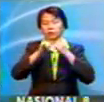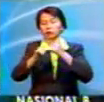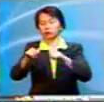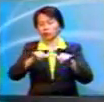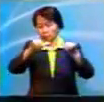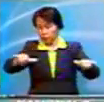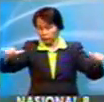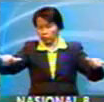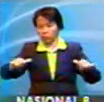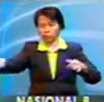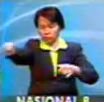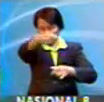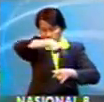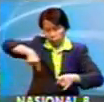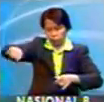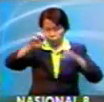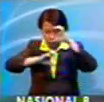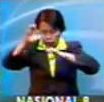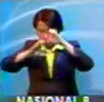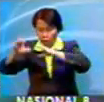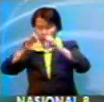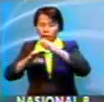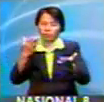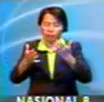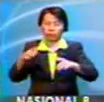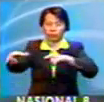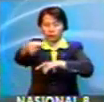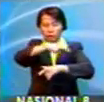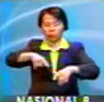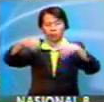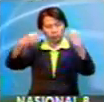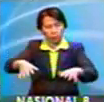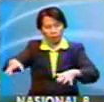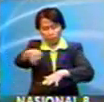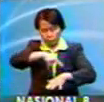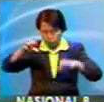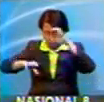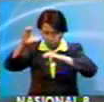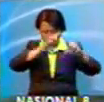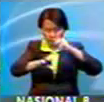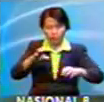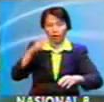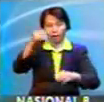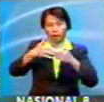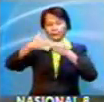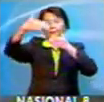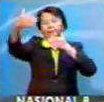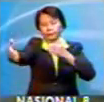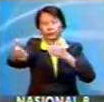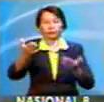saksi di dalam zon, mungkin zon yang dijangka hilang. Kita akan menjarakkan